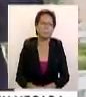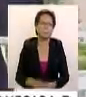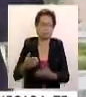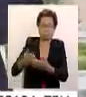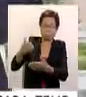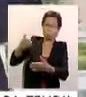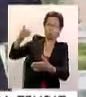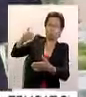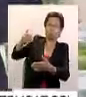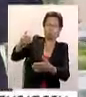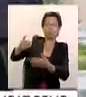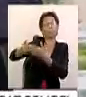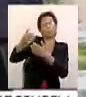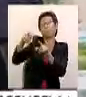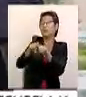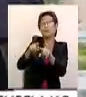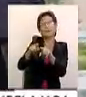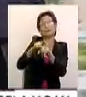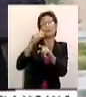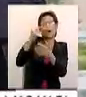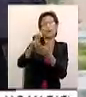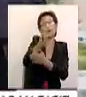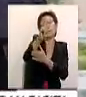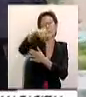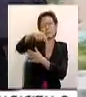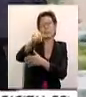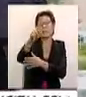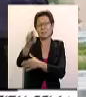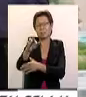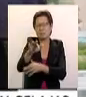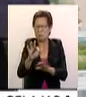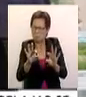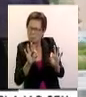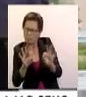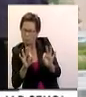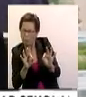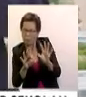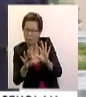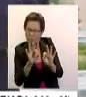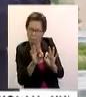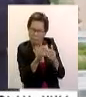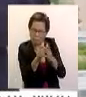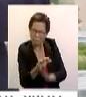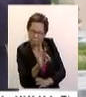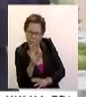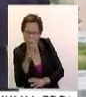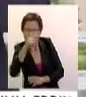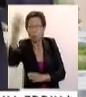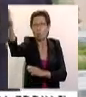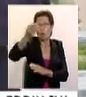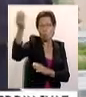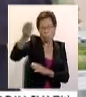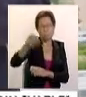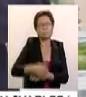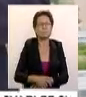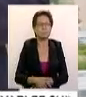Sebelum ini di pentas yang sama iaitu Universiti Qatar yang begitu selektif dalam pemilihan pemimpin untuk berucap di